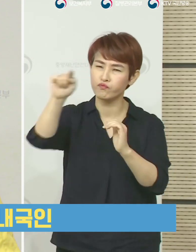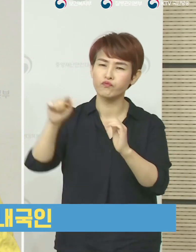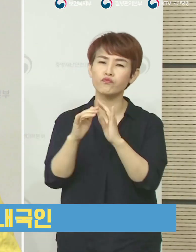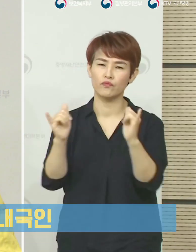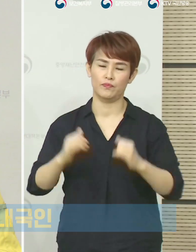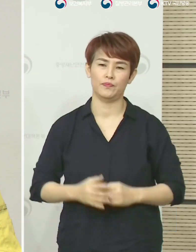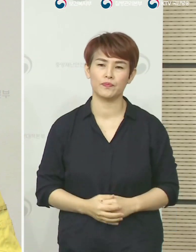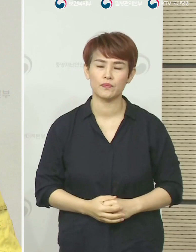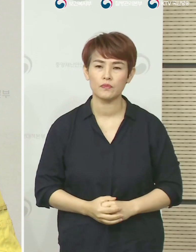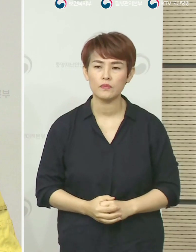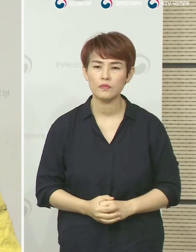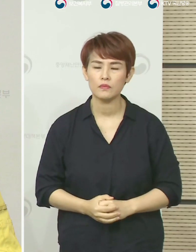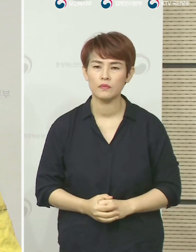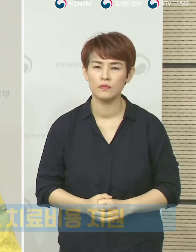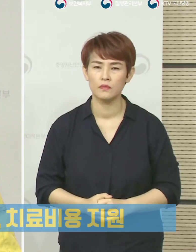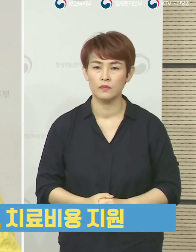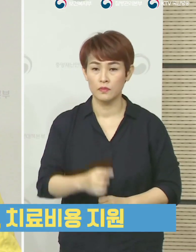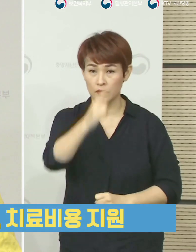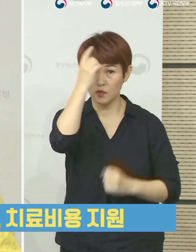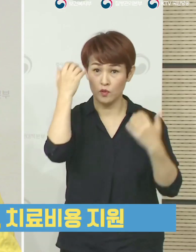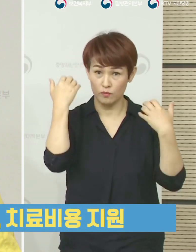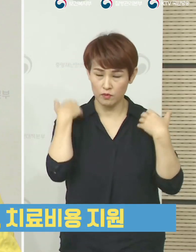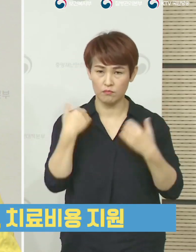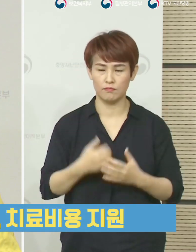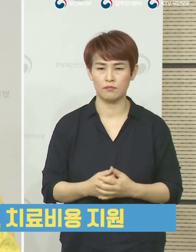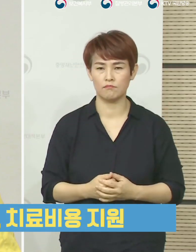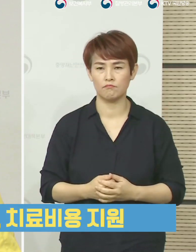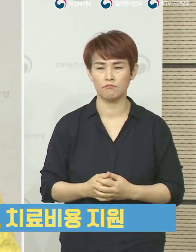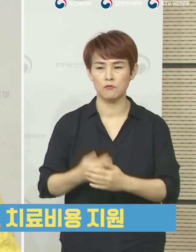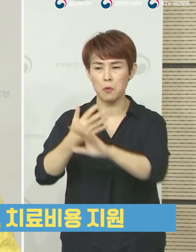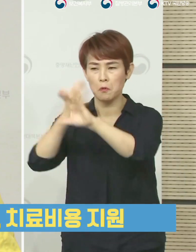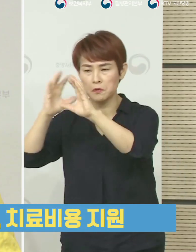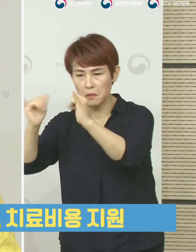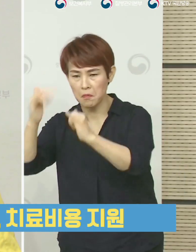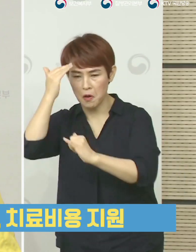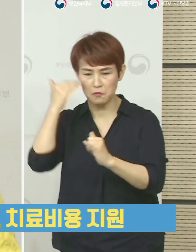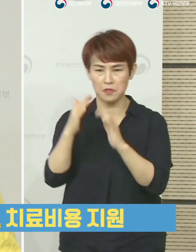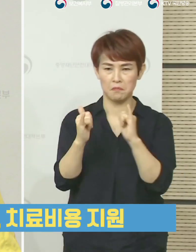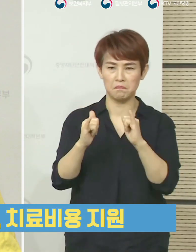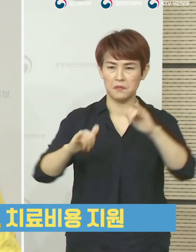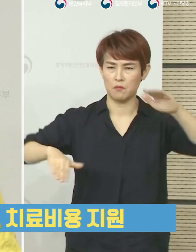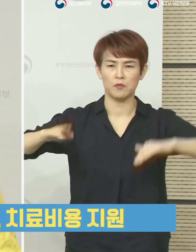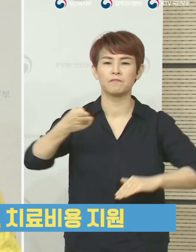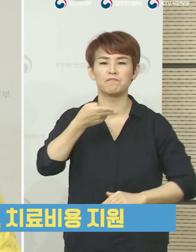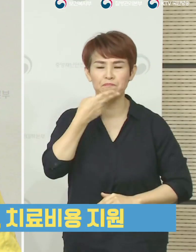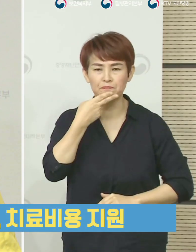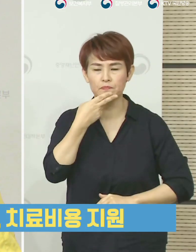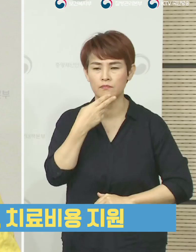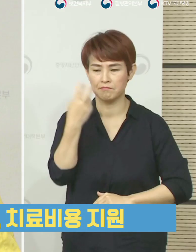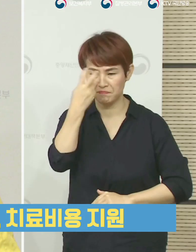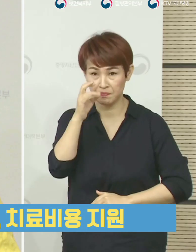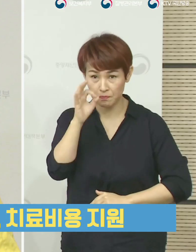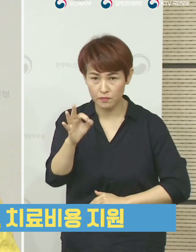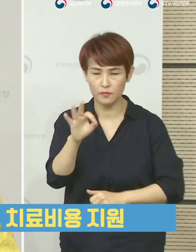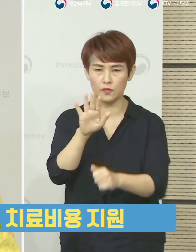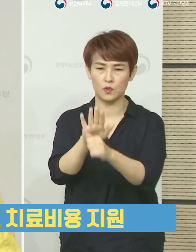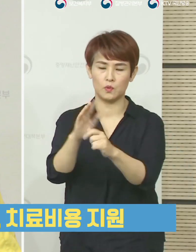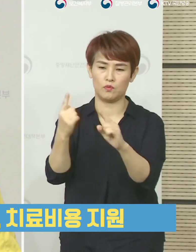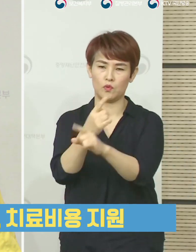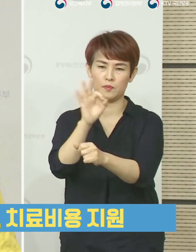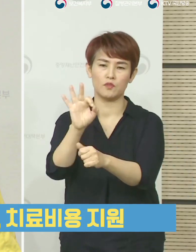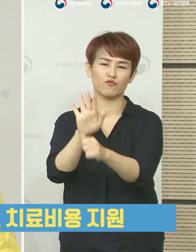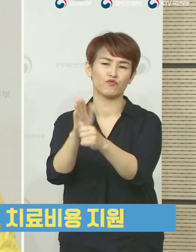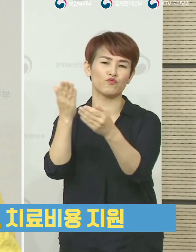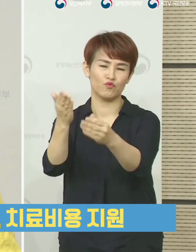해당합니다. 방역당국은 내외국인에 대해 차별 없이 진단검사 비용과 치료비용을 지원하고 있으며, 이는 코로나19 감염